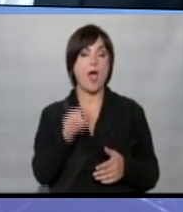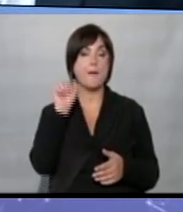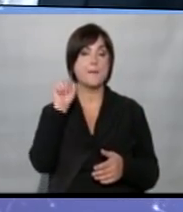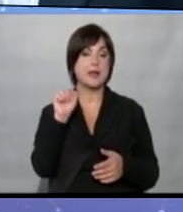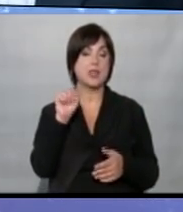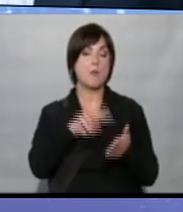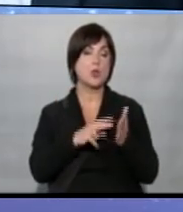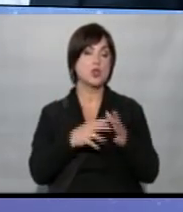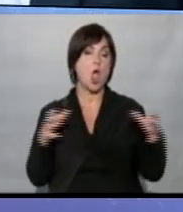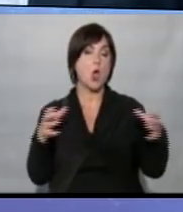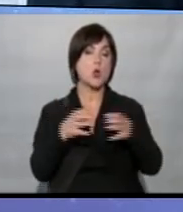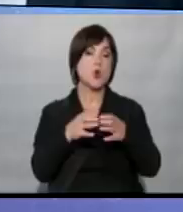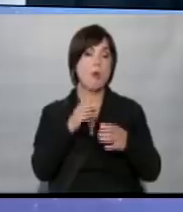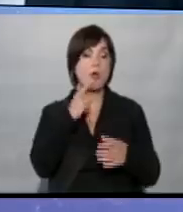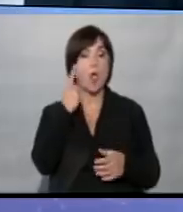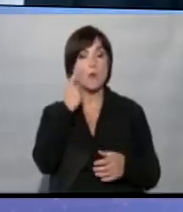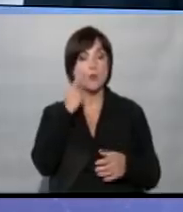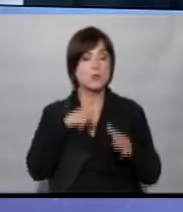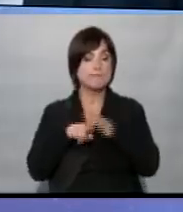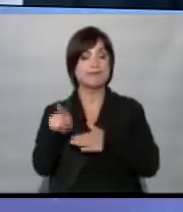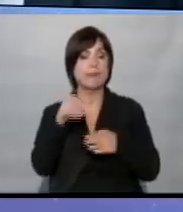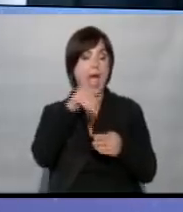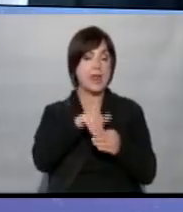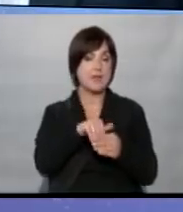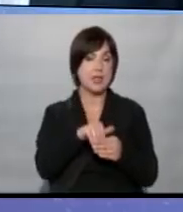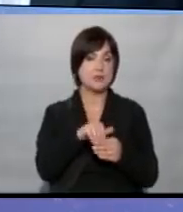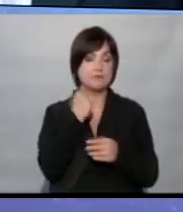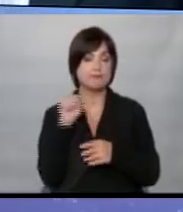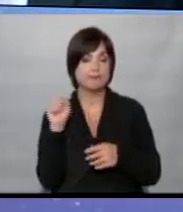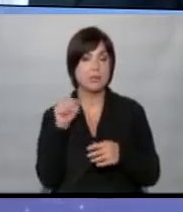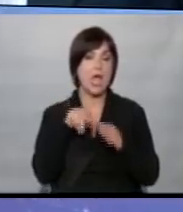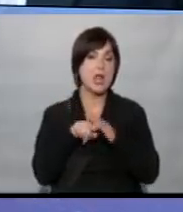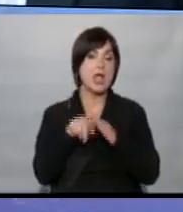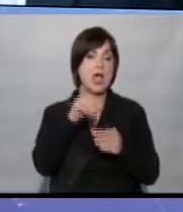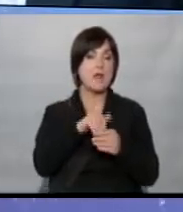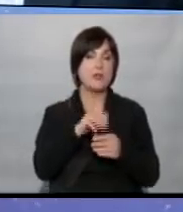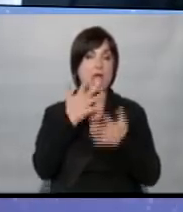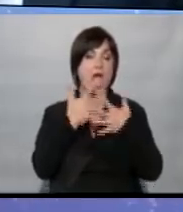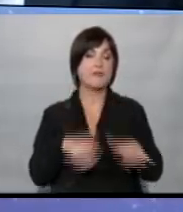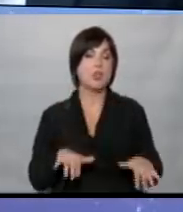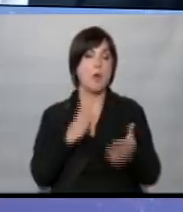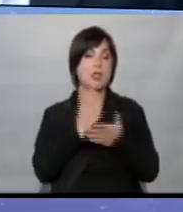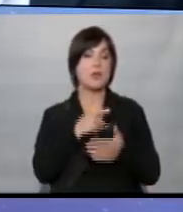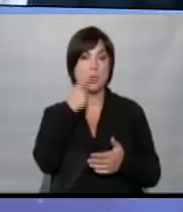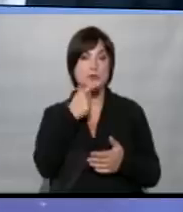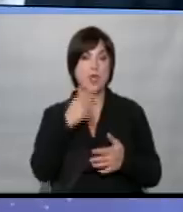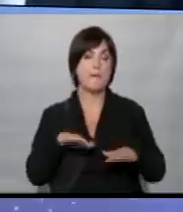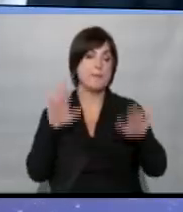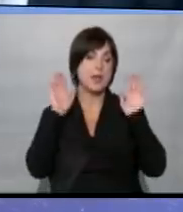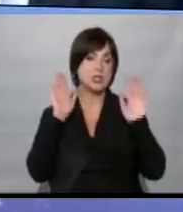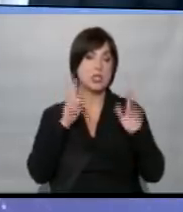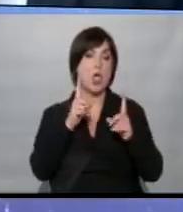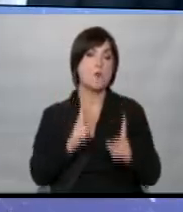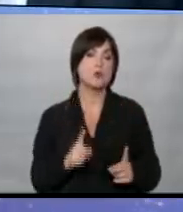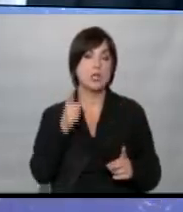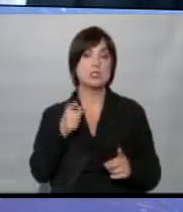или таа политичка групација што ќе се обидеше да го избегне референдумот, ќе беше автоматски прогласена за предавничка и ќе